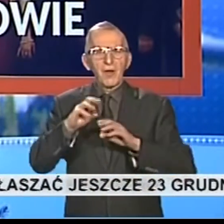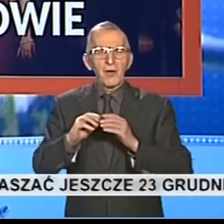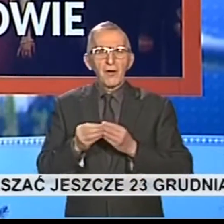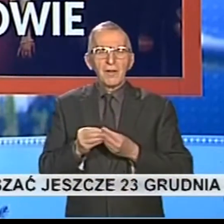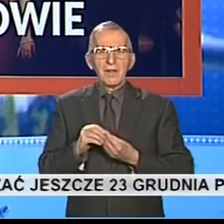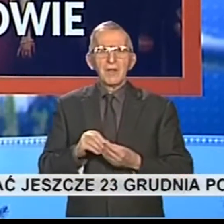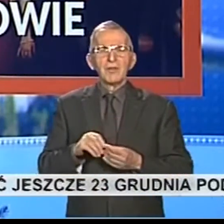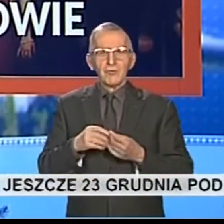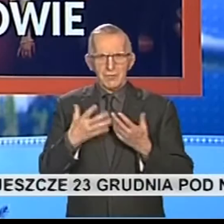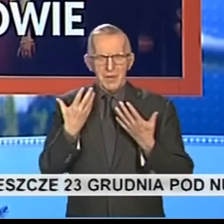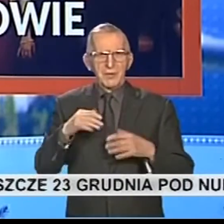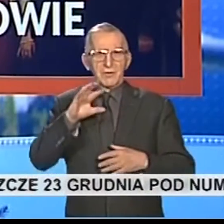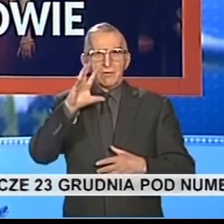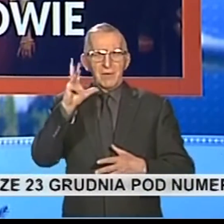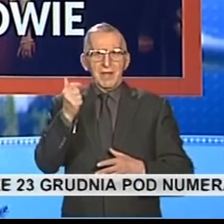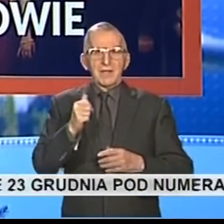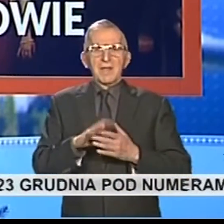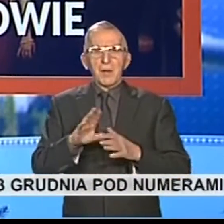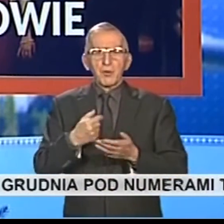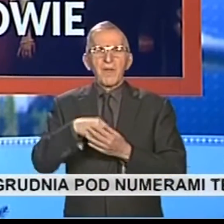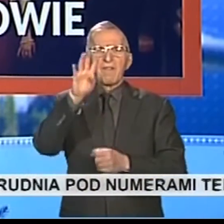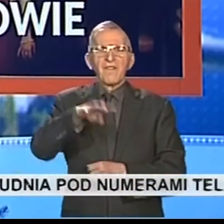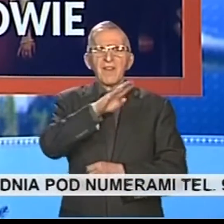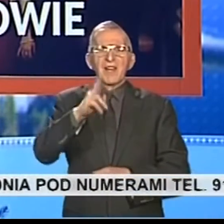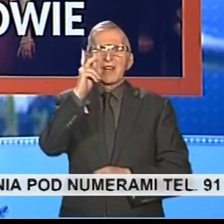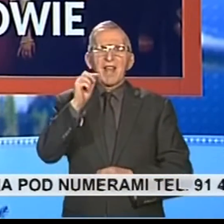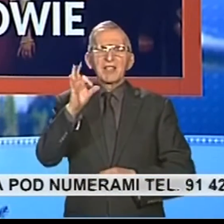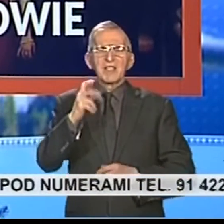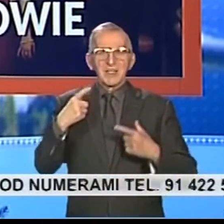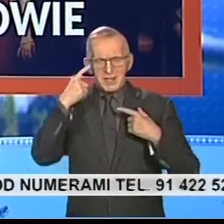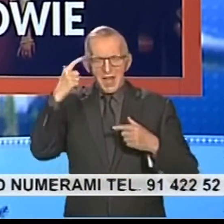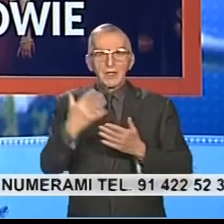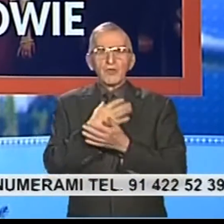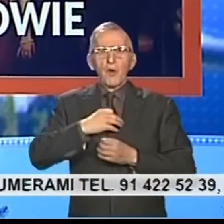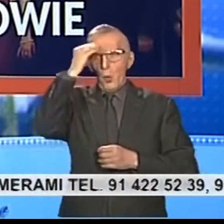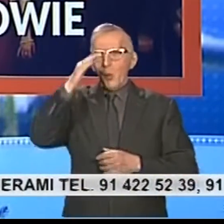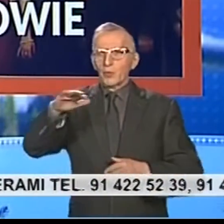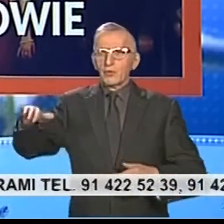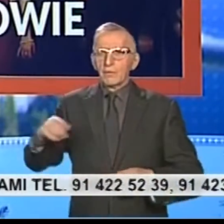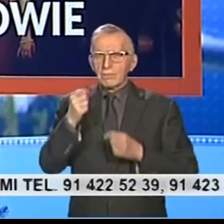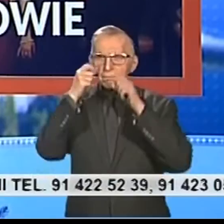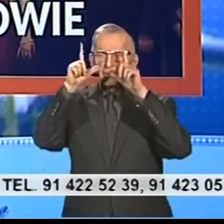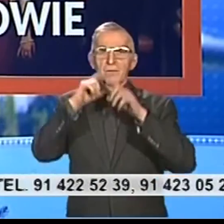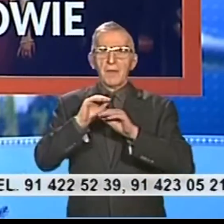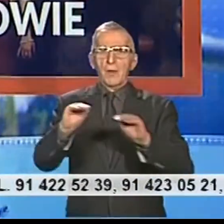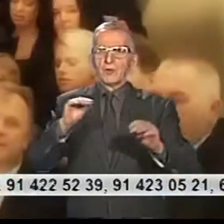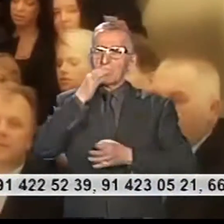werwą i tak zrobili belfrowie z Kraśnika, zaskakując swoich uczniów. A nagranie staje się hitem internetu.